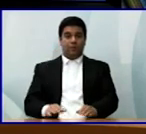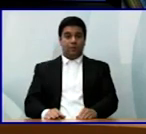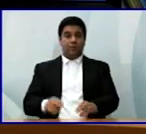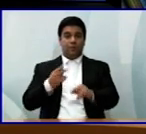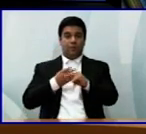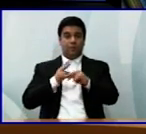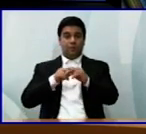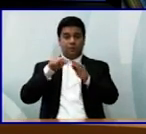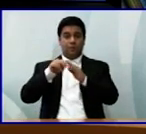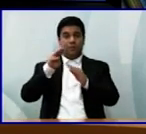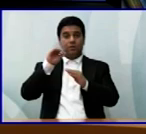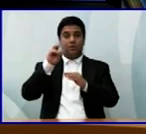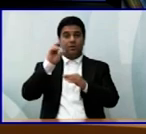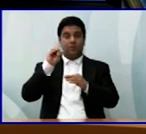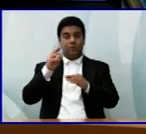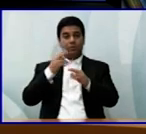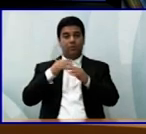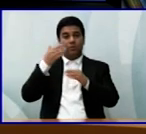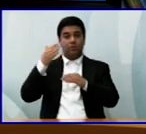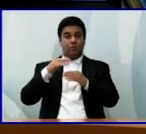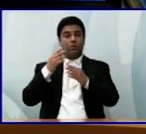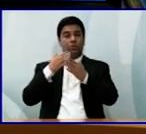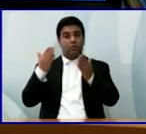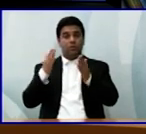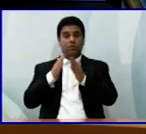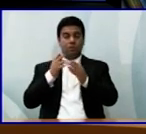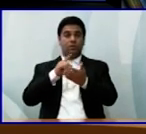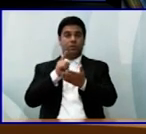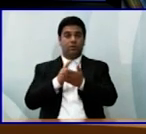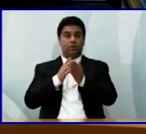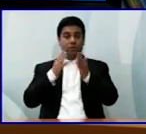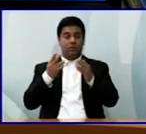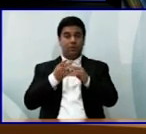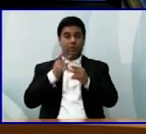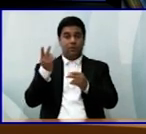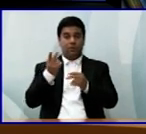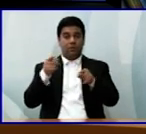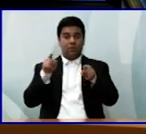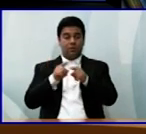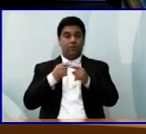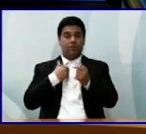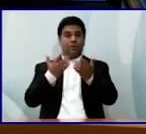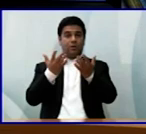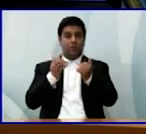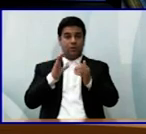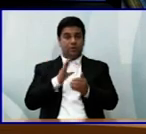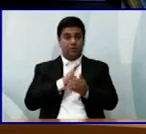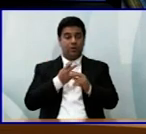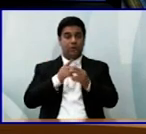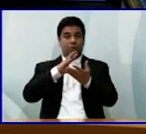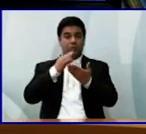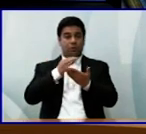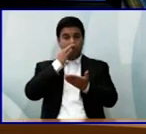ular -1/2 dan kattami? Albatta katta. Demak, ikkalasini ham biz qabul qildik. Javob